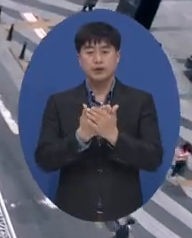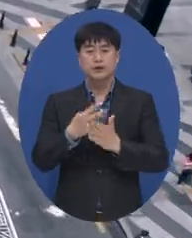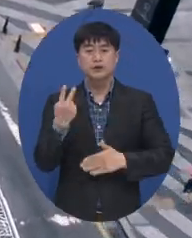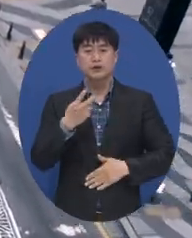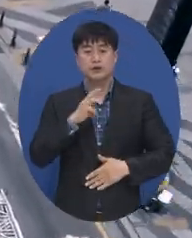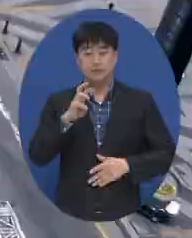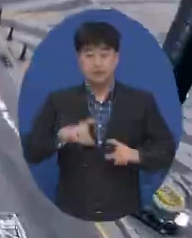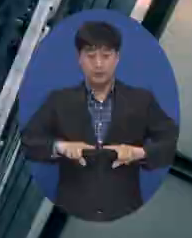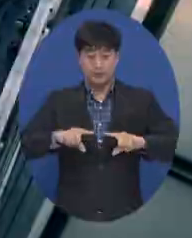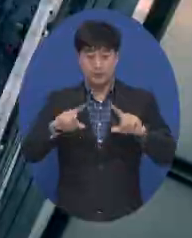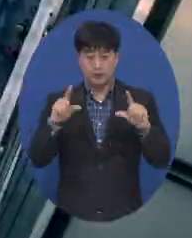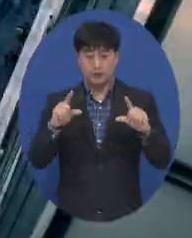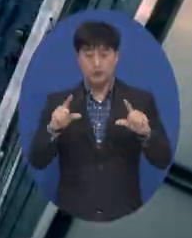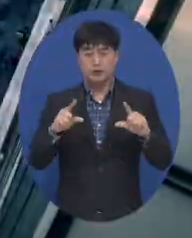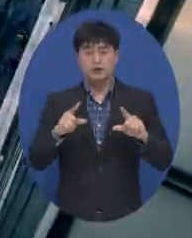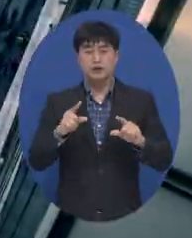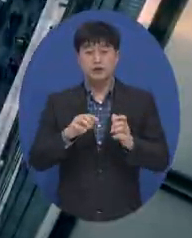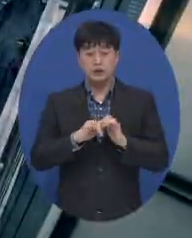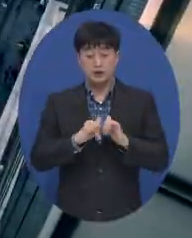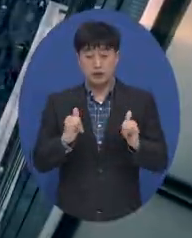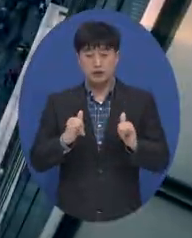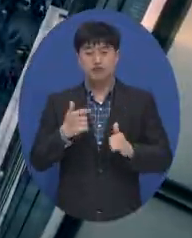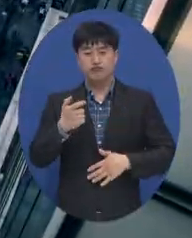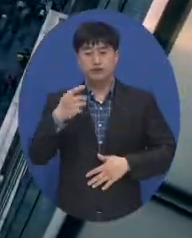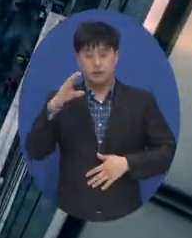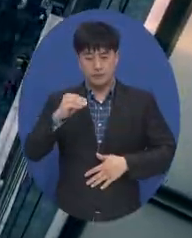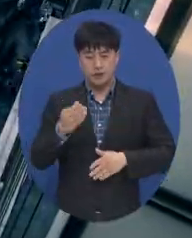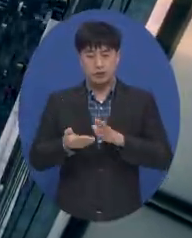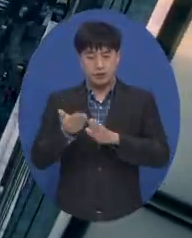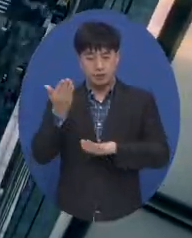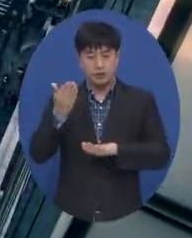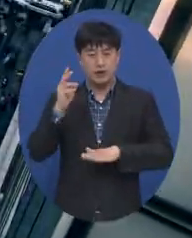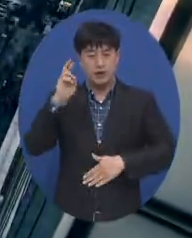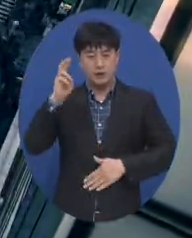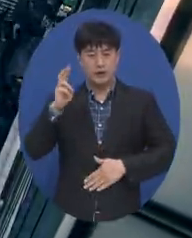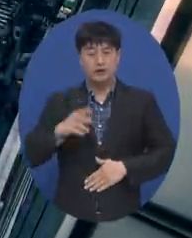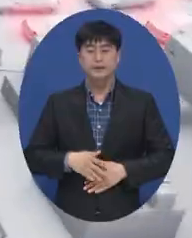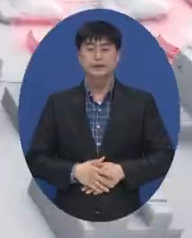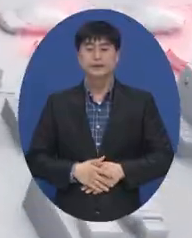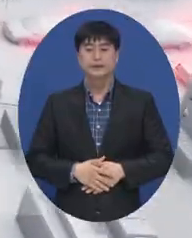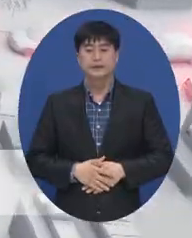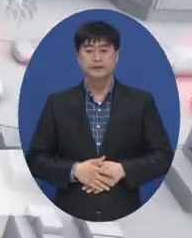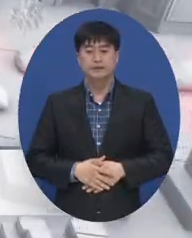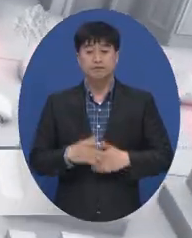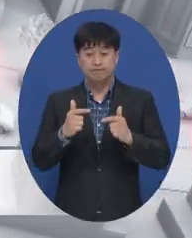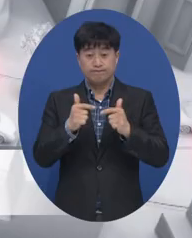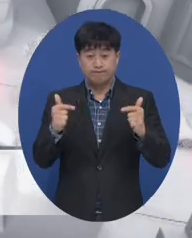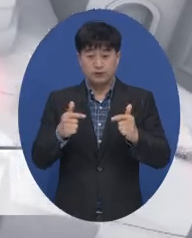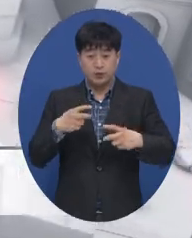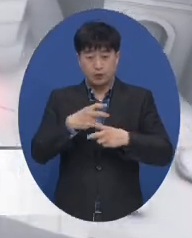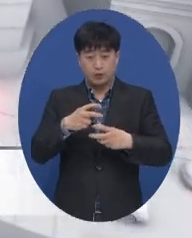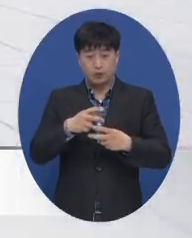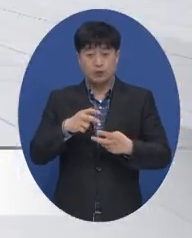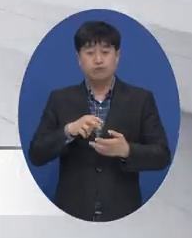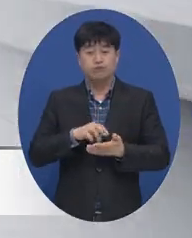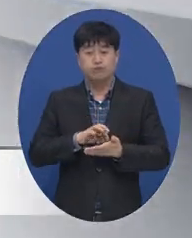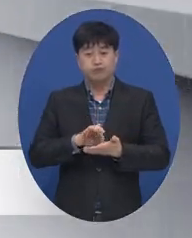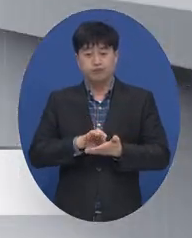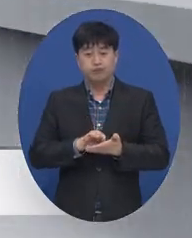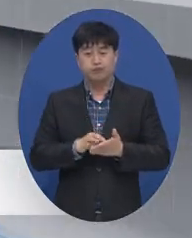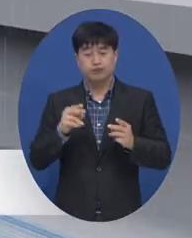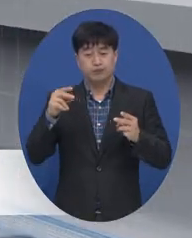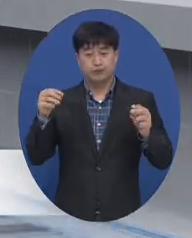오는 2030년에는 인구가 60만 명이 넘을 것으로 전망되고 있습니다. 늘어날 교통 수요를 맞추기